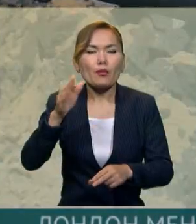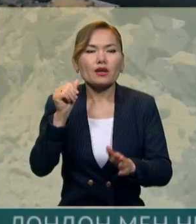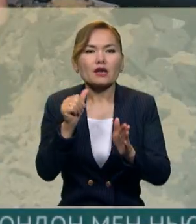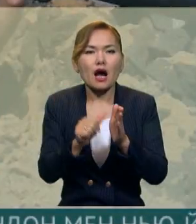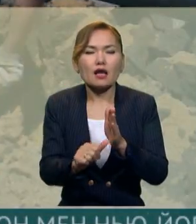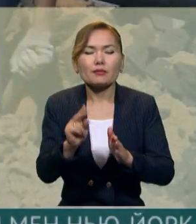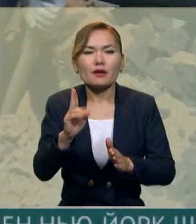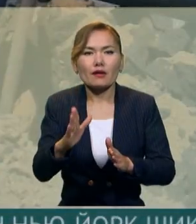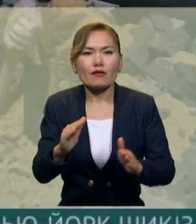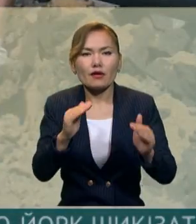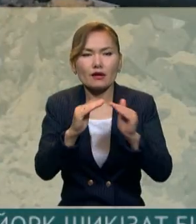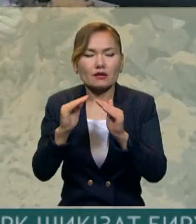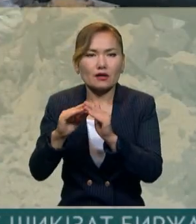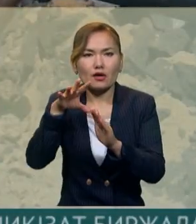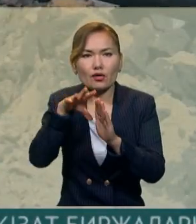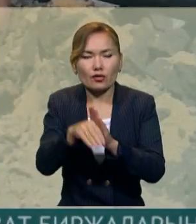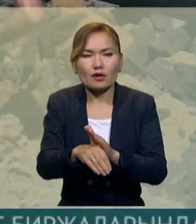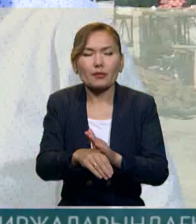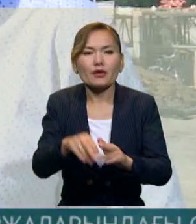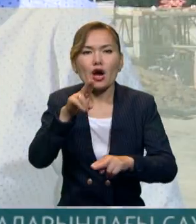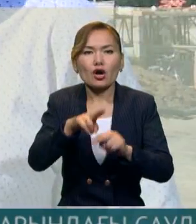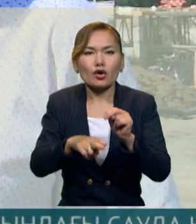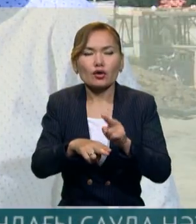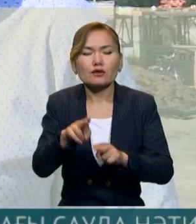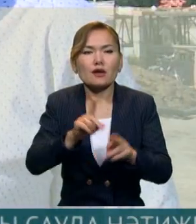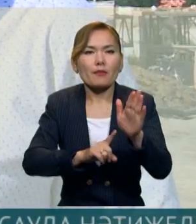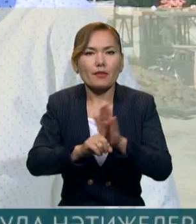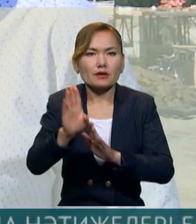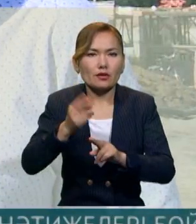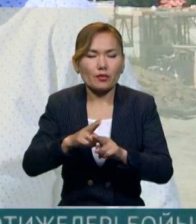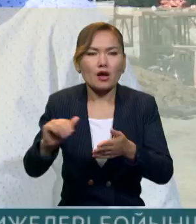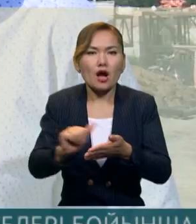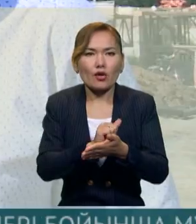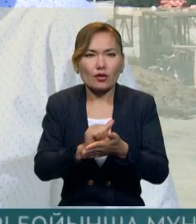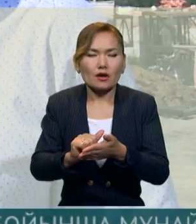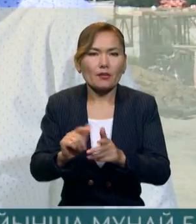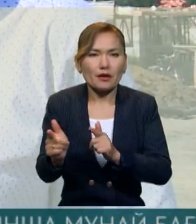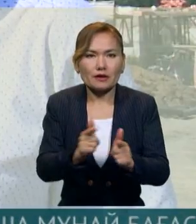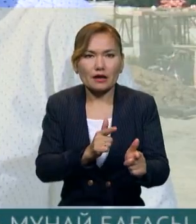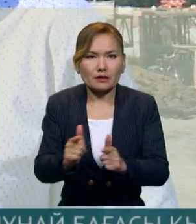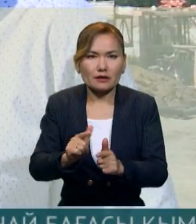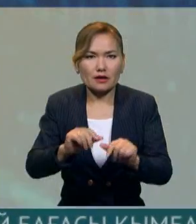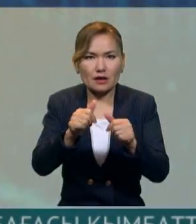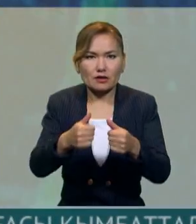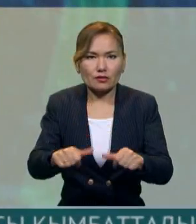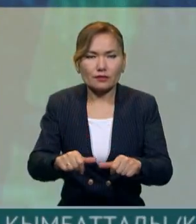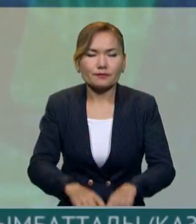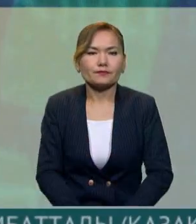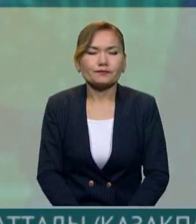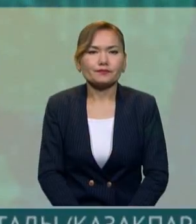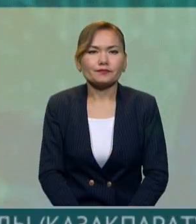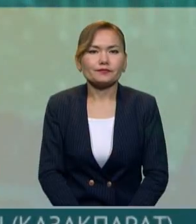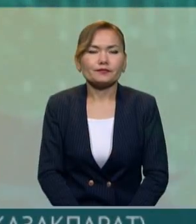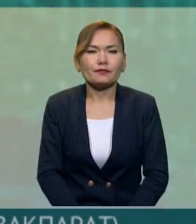болатын екі үйдің құрылысын бастамақшымыз. Қазір оның жобалық сметалық құжаттары әзірленіп жатыр. Жаһаннан